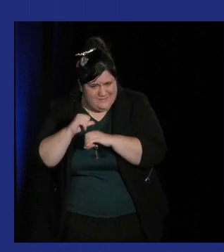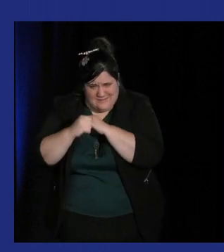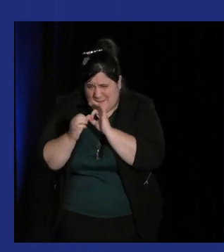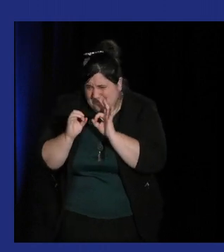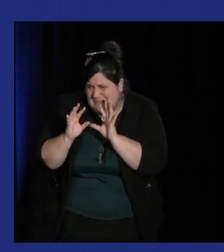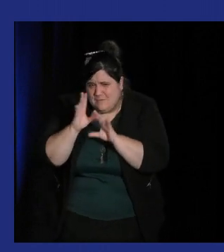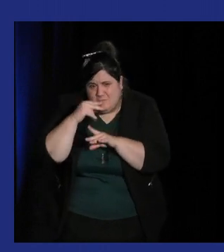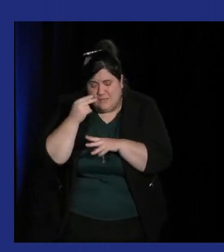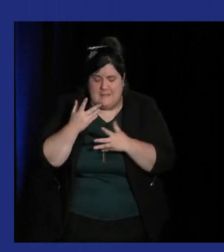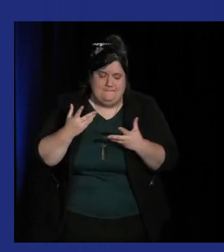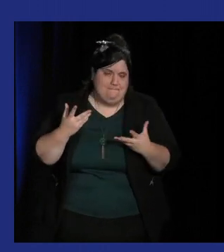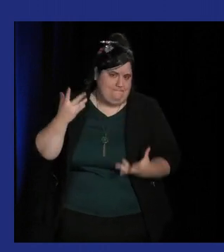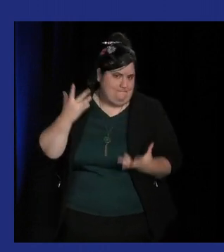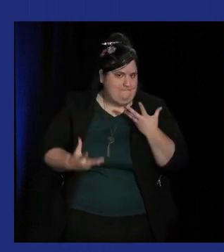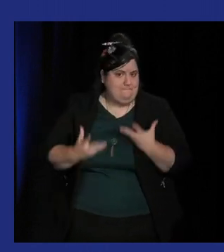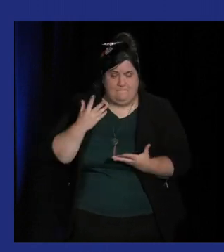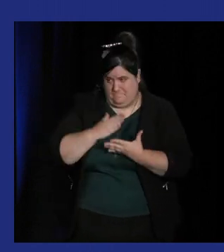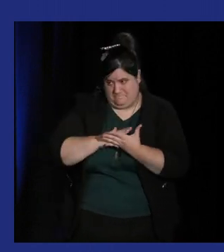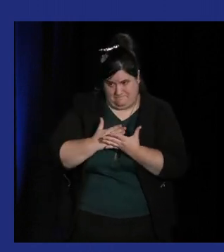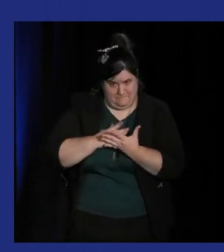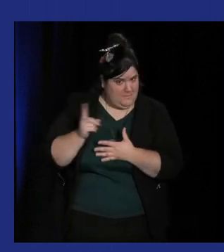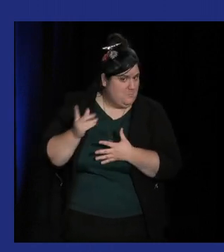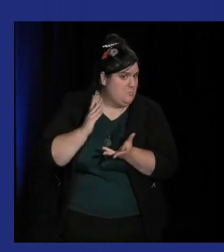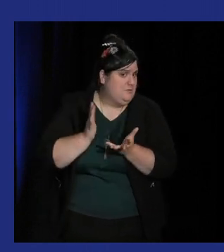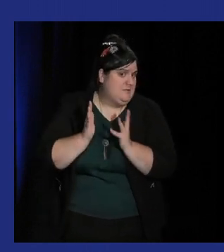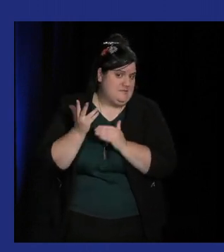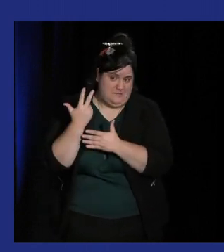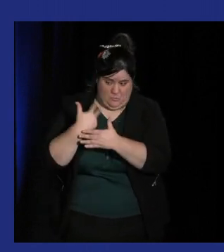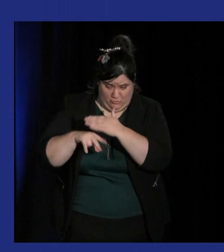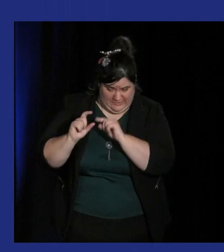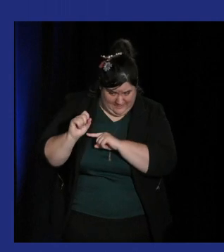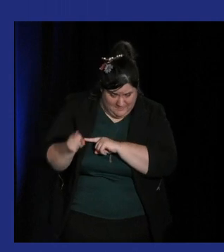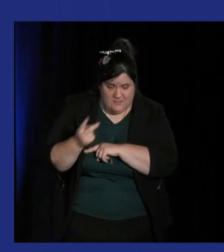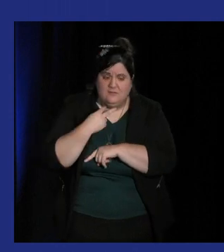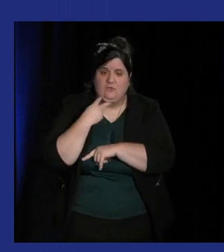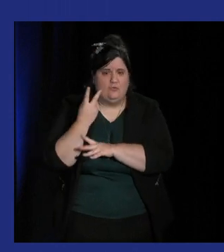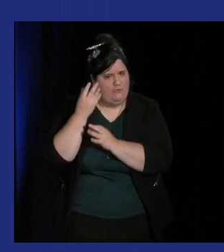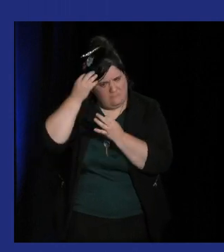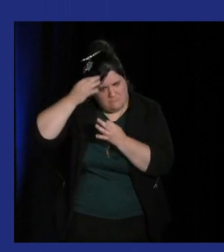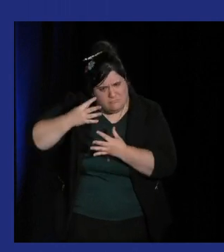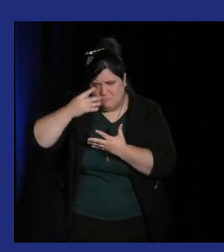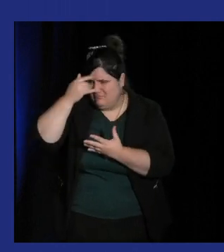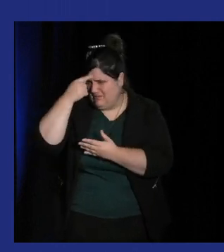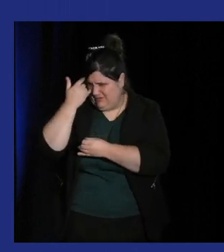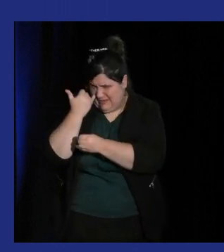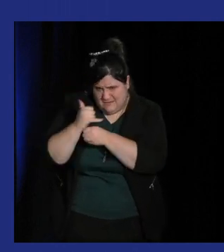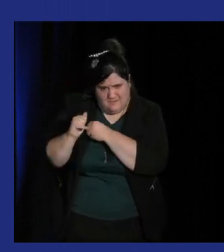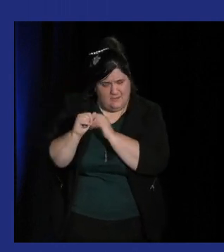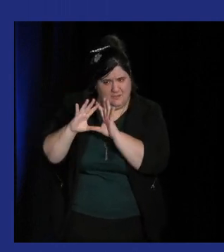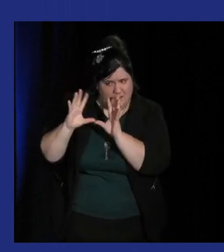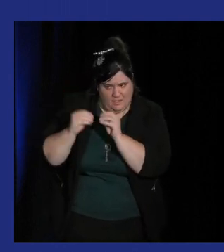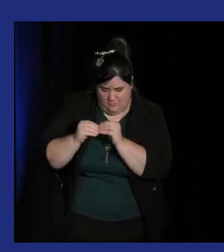d'utiliser des logiciels sur ça pour de prochains projets parce que c'est quand même très impressionnant et ça permet de faire des